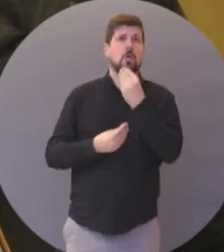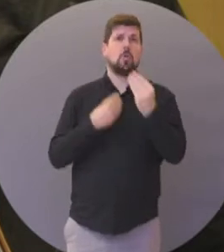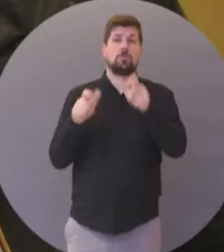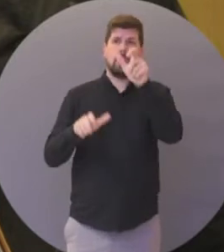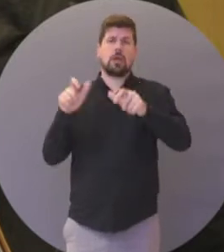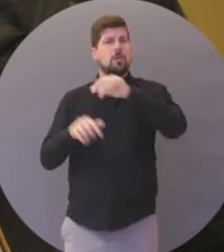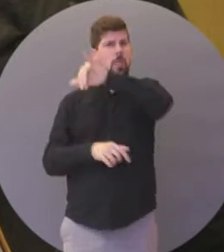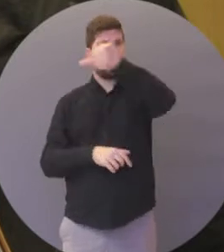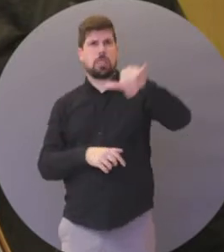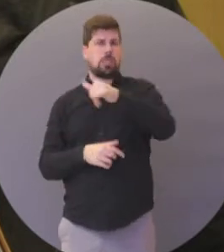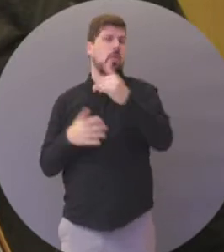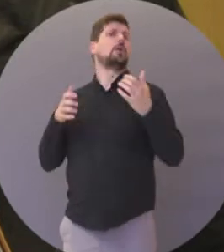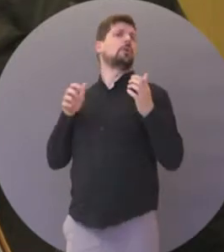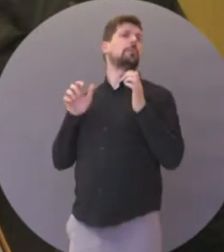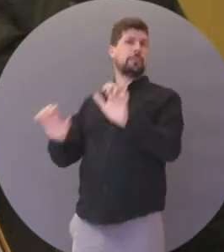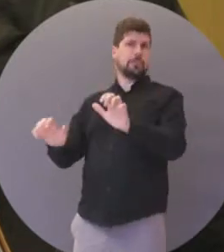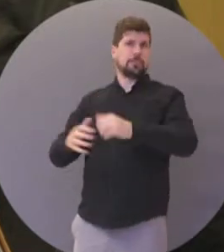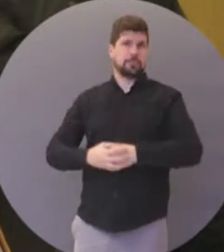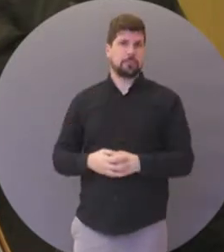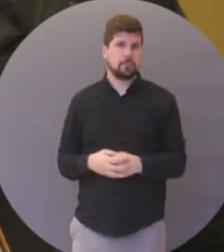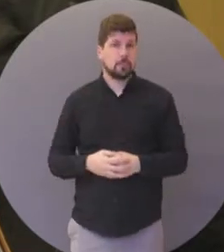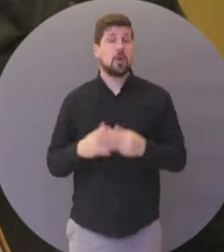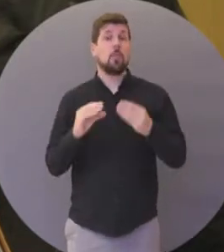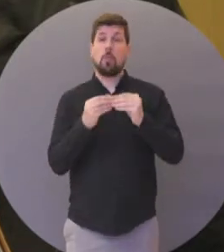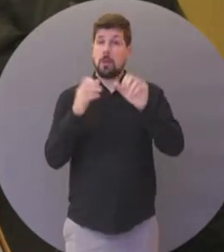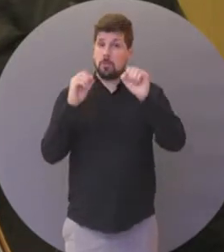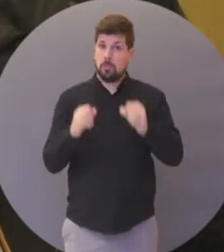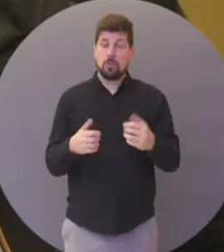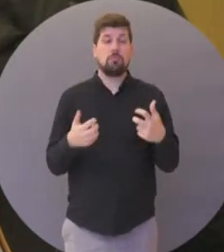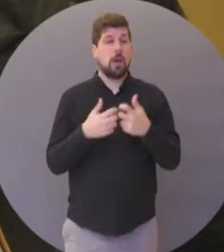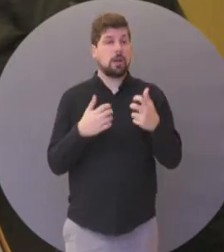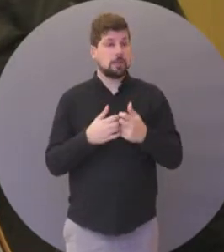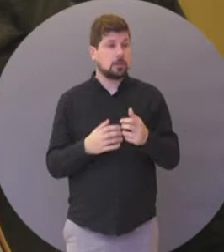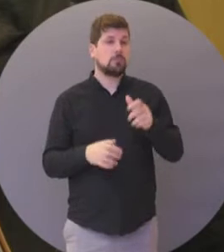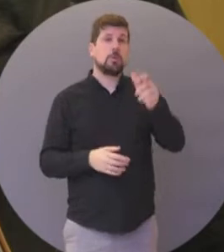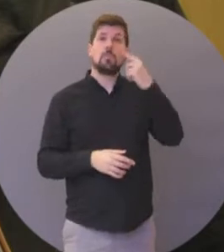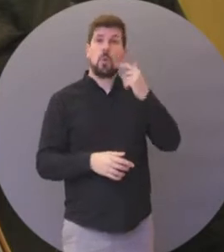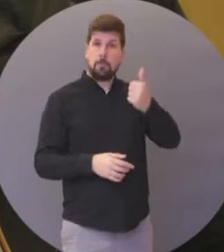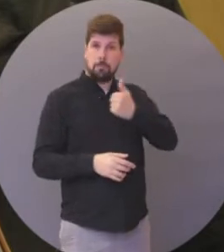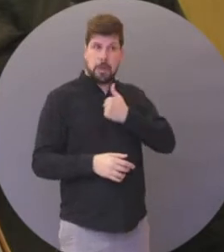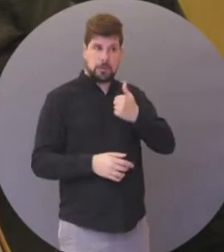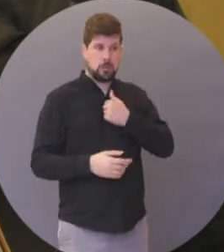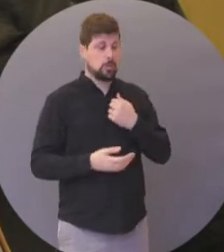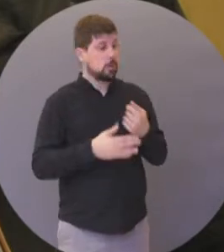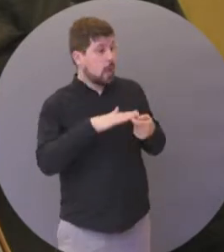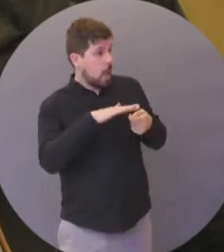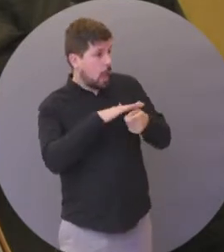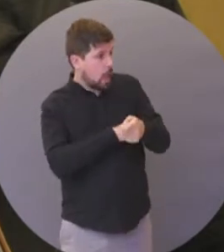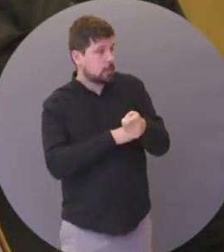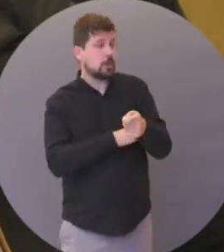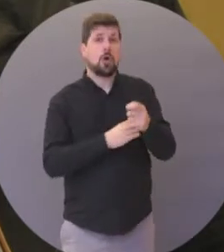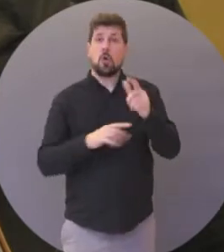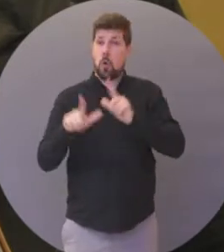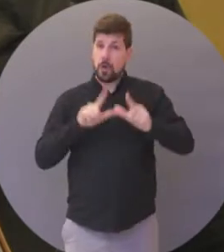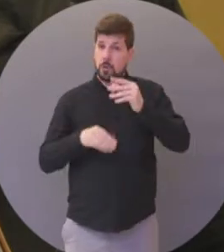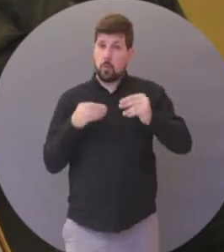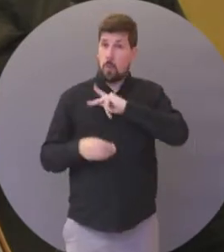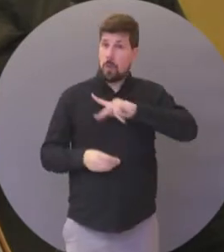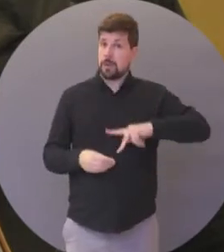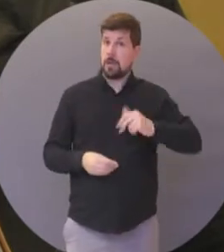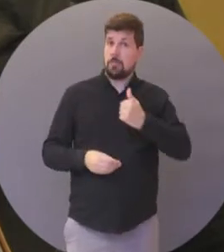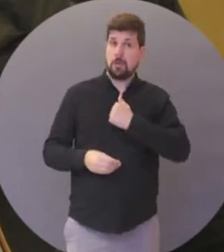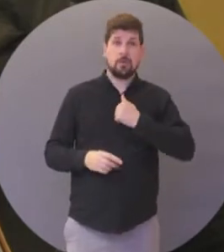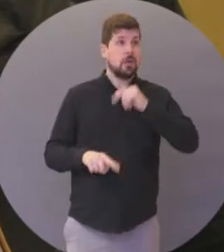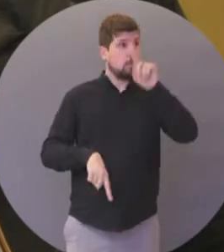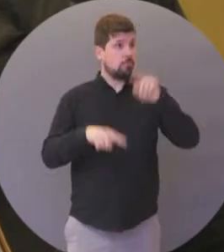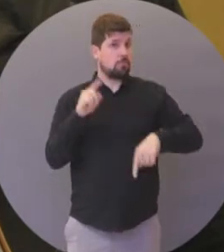de problématiques c'est l'aide aux particuliers qu'ils soient locataire ou propriétaire privé particuliers qui vivent parfois dans des